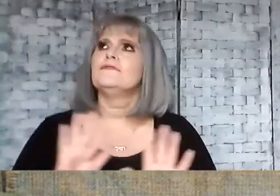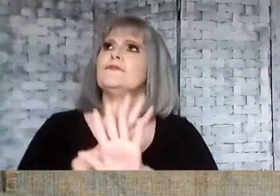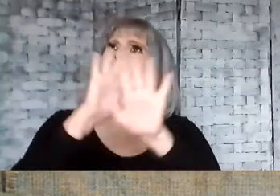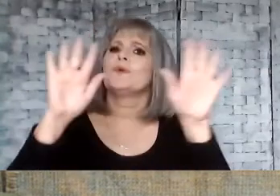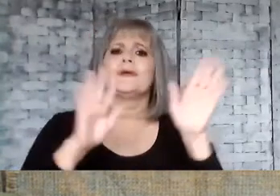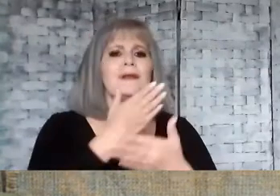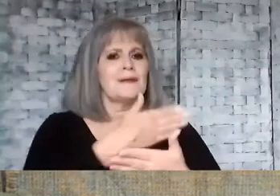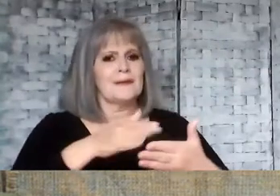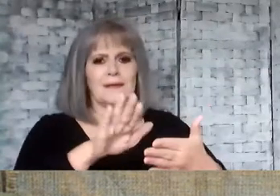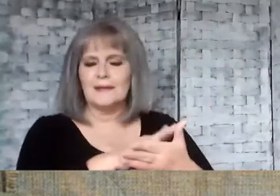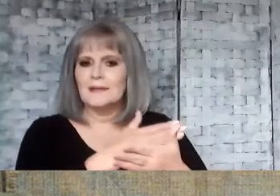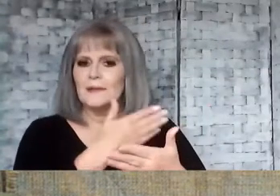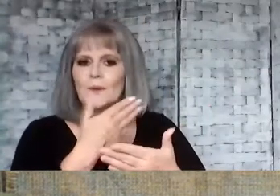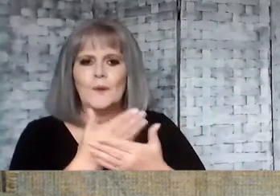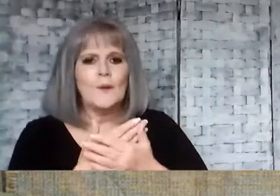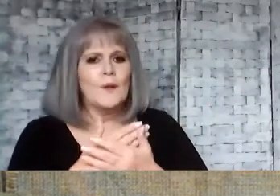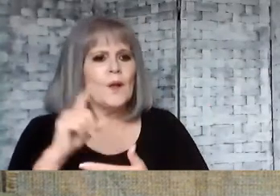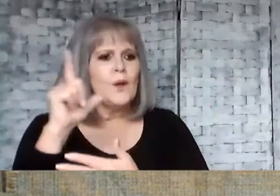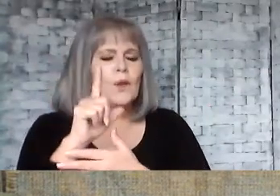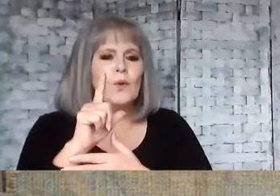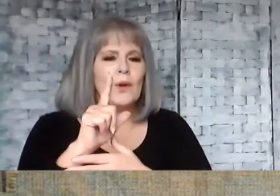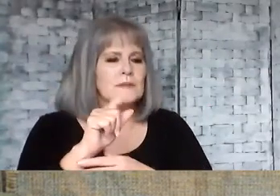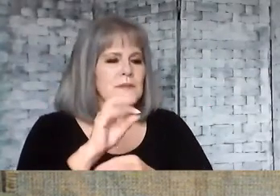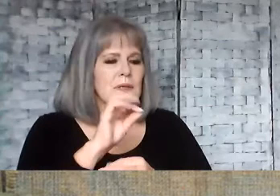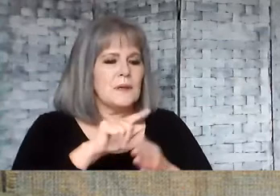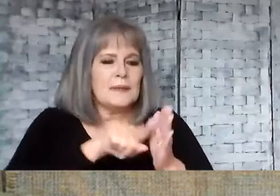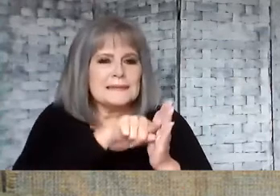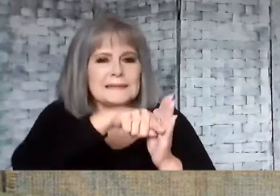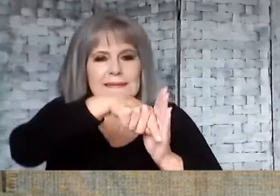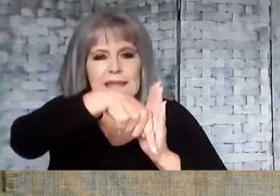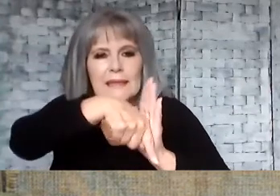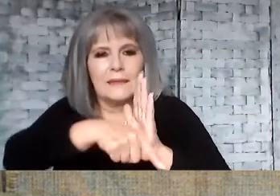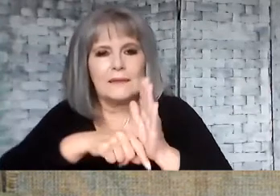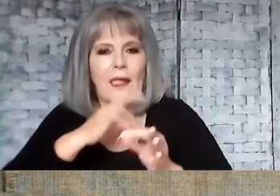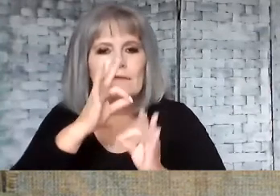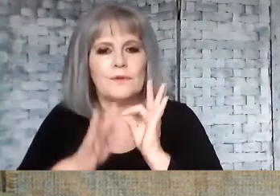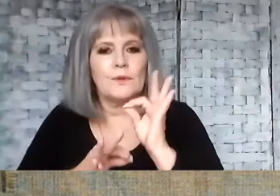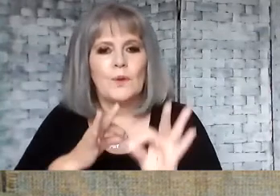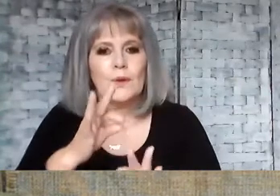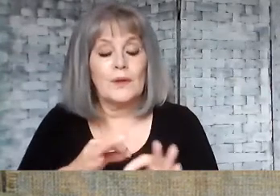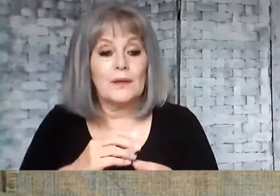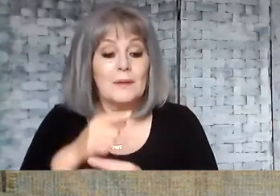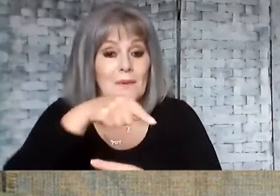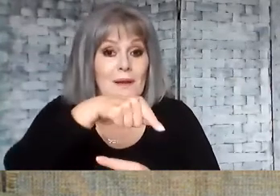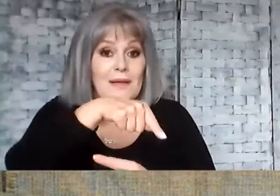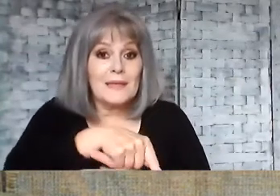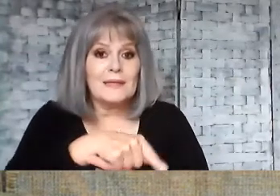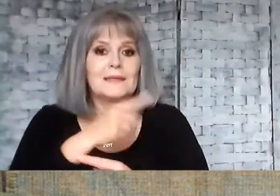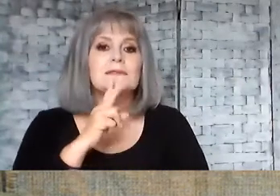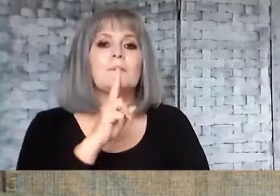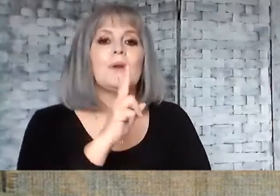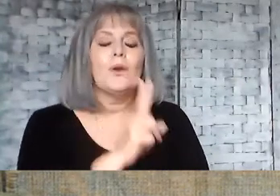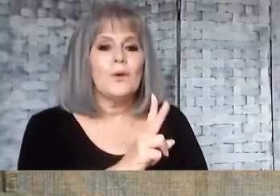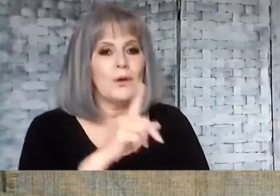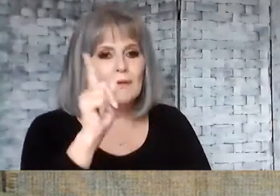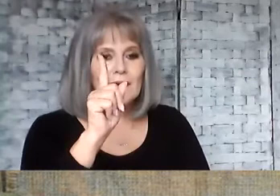my een wonderlike lied hierdie, en dit is so beskrywend van wat Lucas hier skryf. Ons is een familie, maar in hierdie familie is daar die